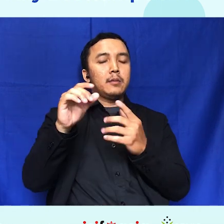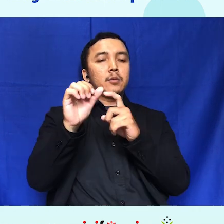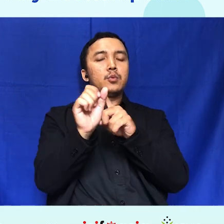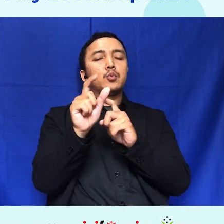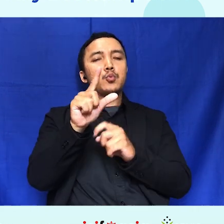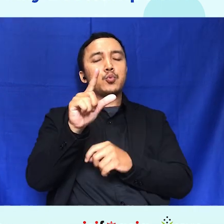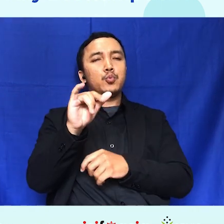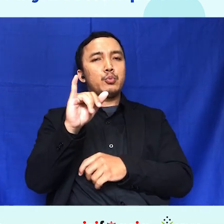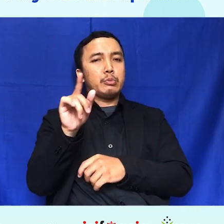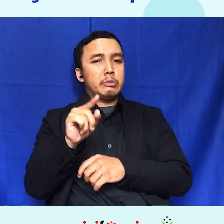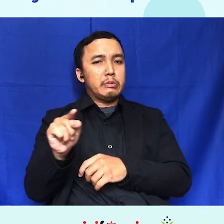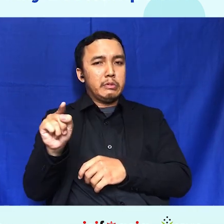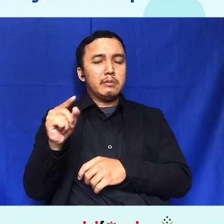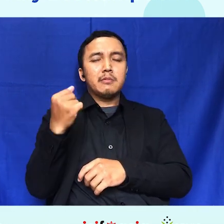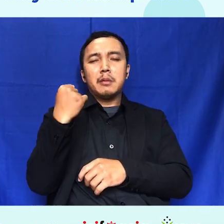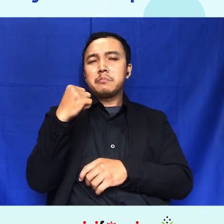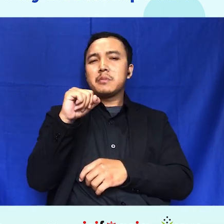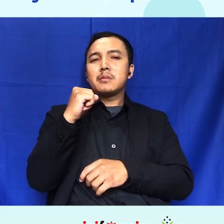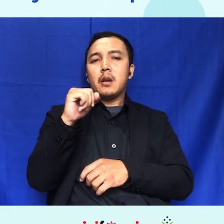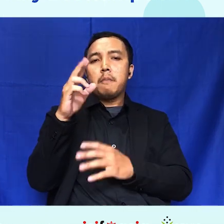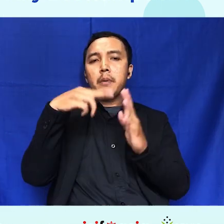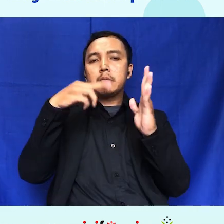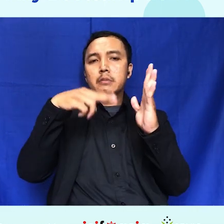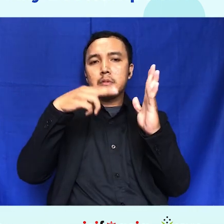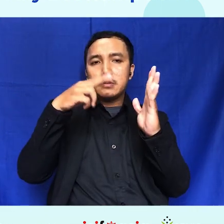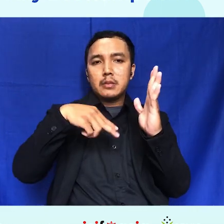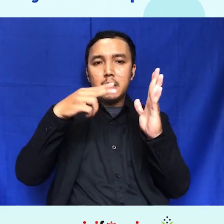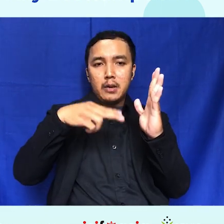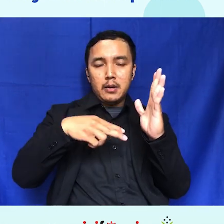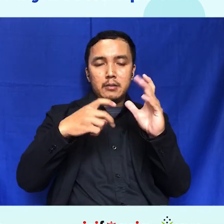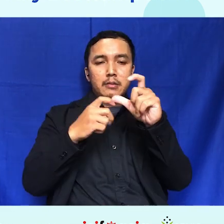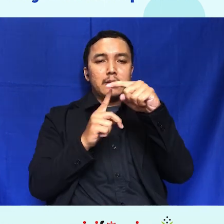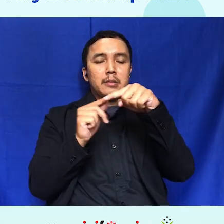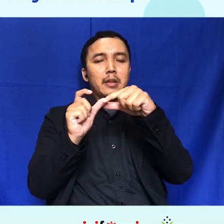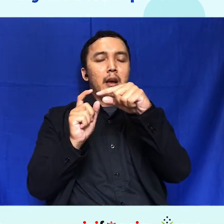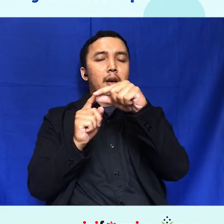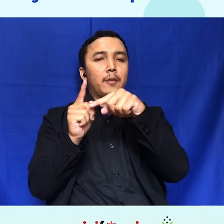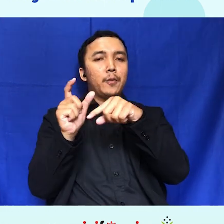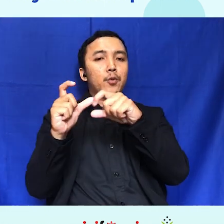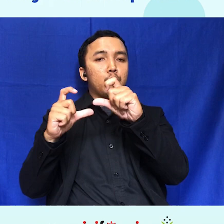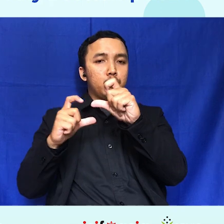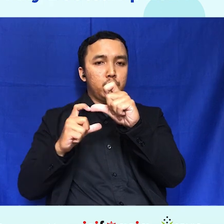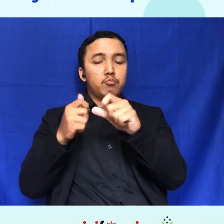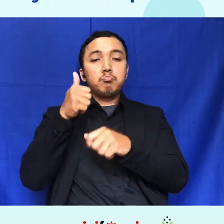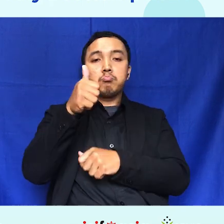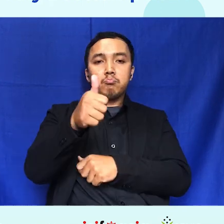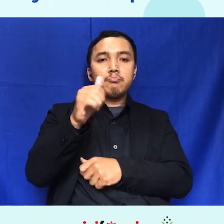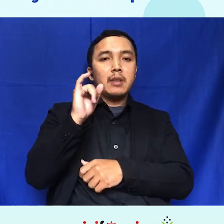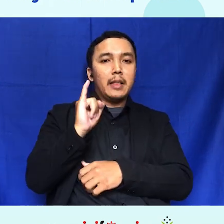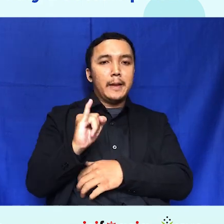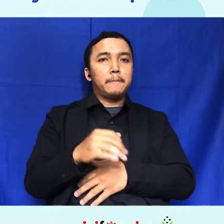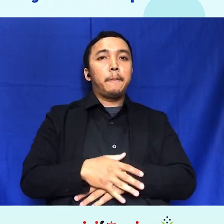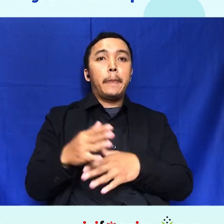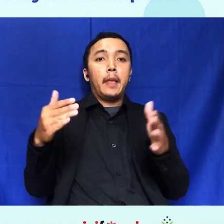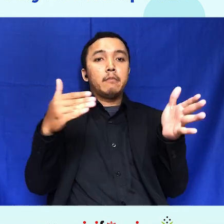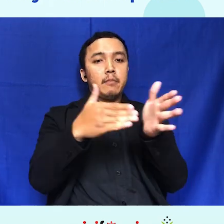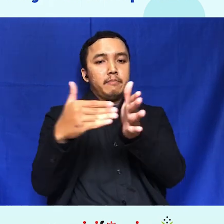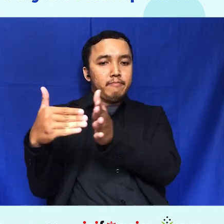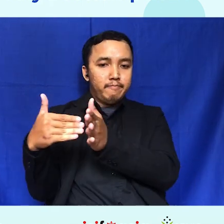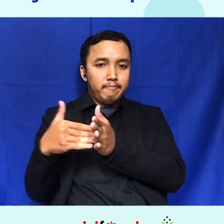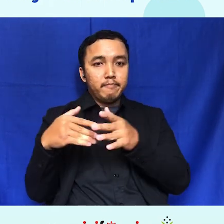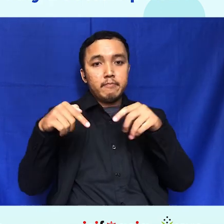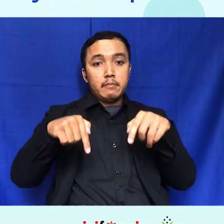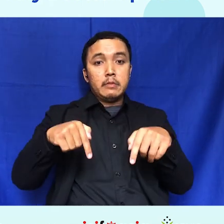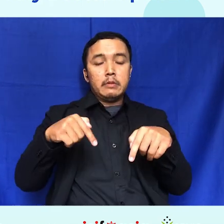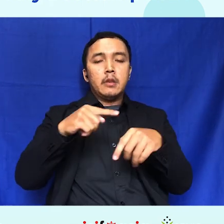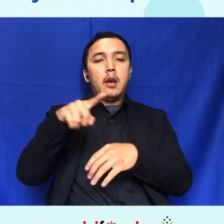juga statusnya, jawaban mana yang tadi sudah kupilih. klik kabel A, benar. Klik kabel B, salah. Masalah ini kami selesaikan